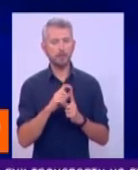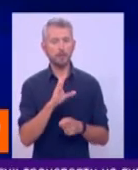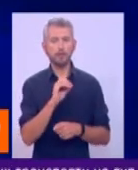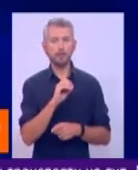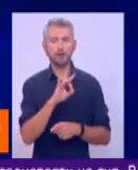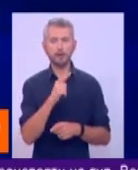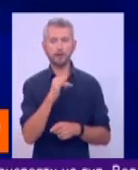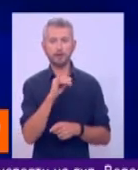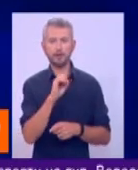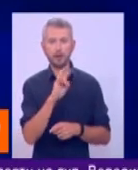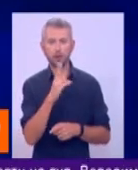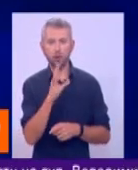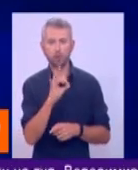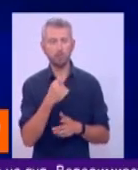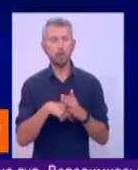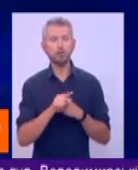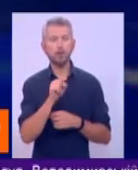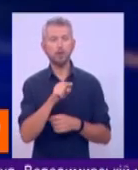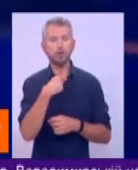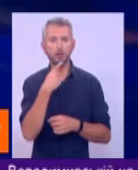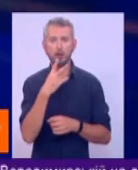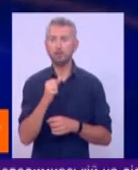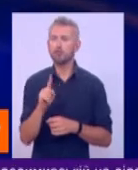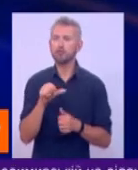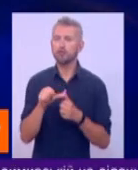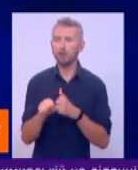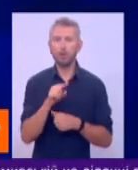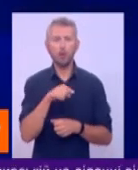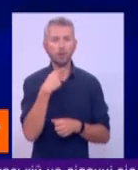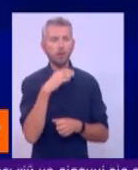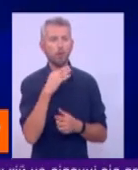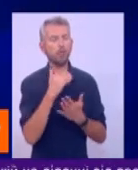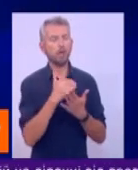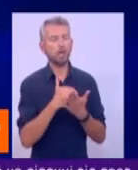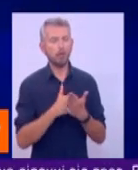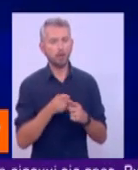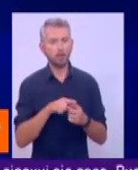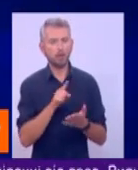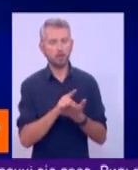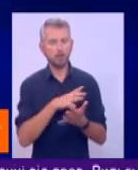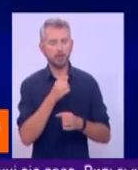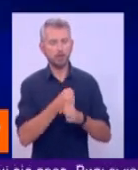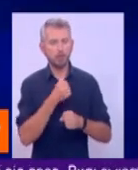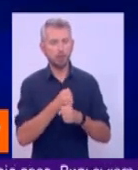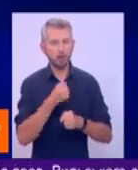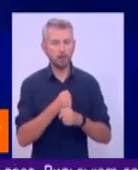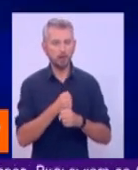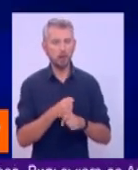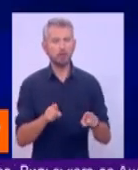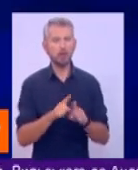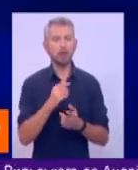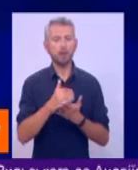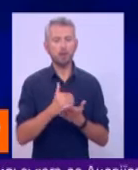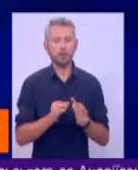Сергієнка, да, тому що он говорит он говорит о программе, которая должна быть разработана. Такая